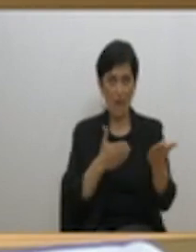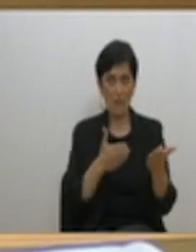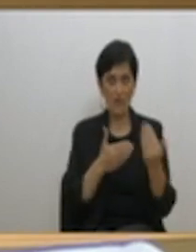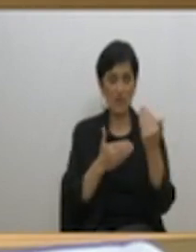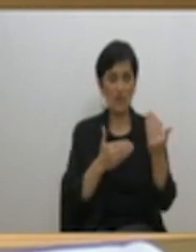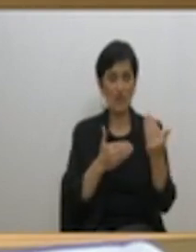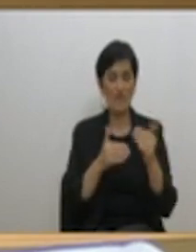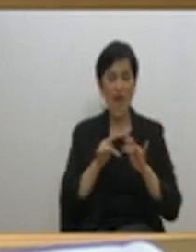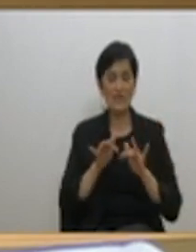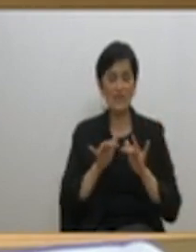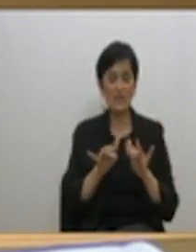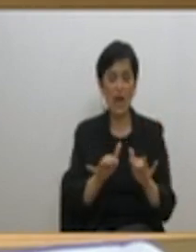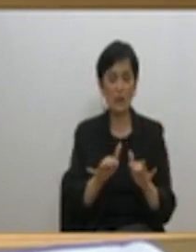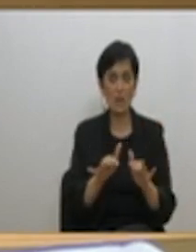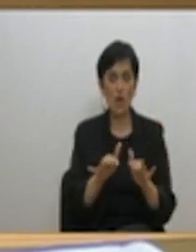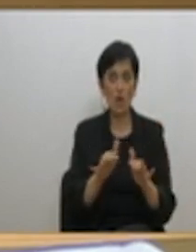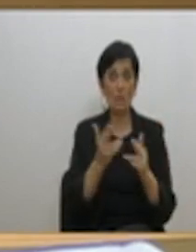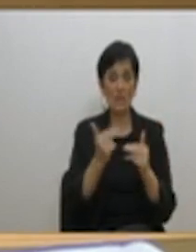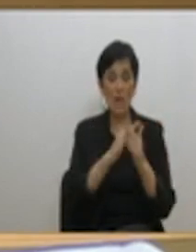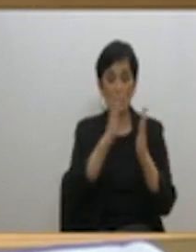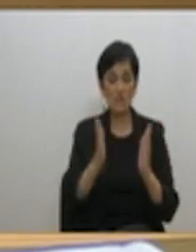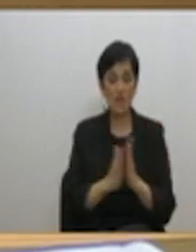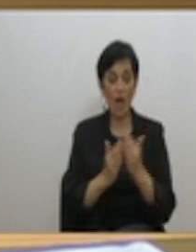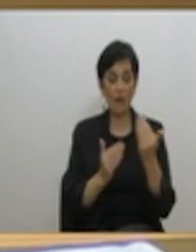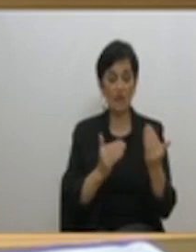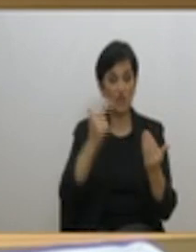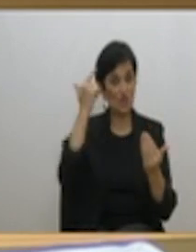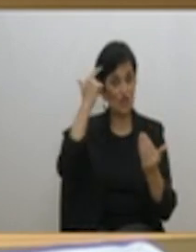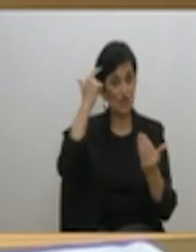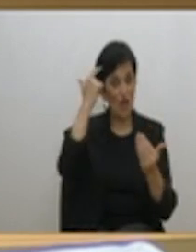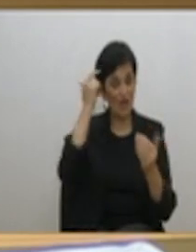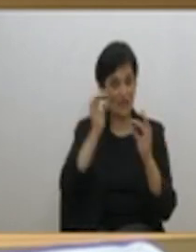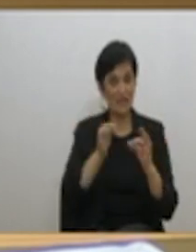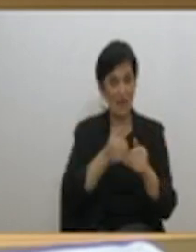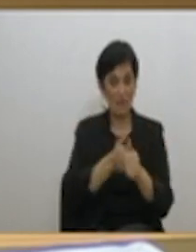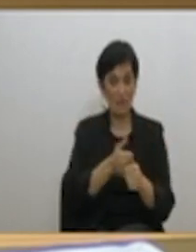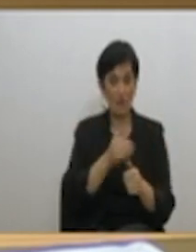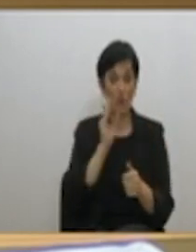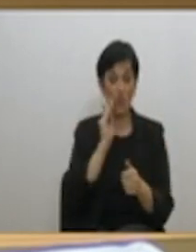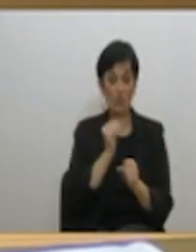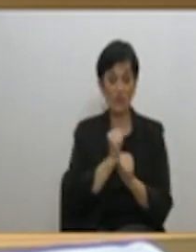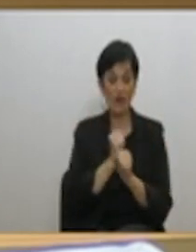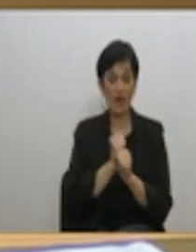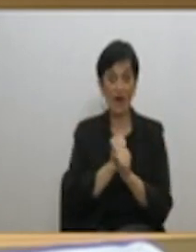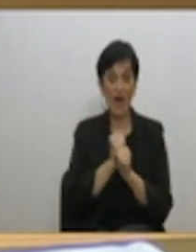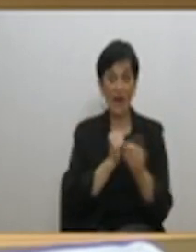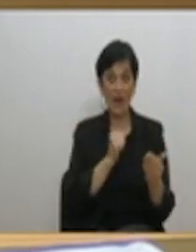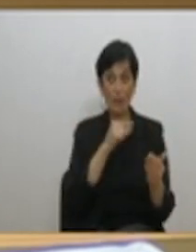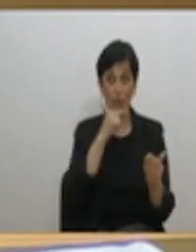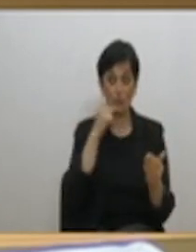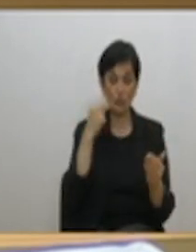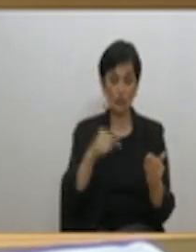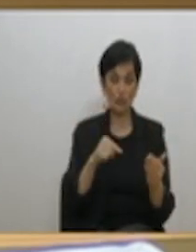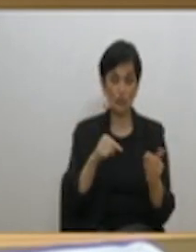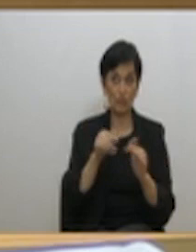თქვენი საქმიანობით და მთელი თქვენი შეგნებით. და როდესაც აკეთებთ რუსულ